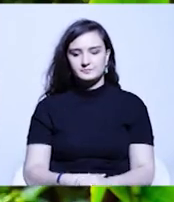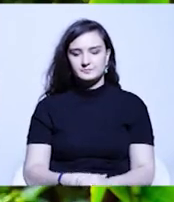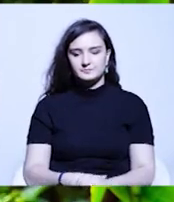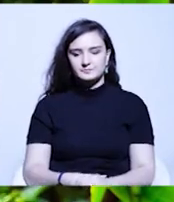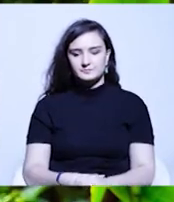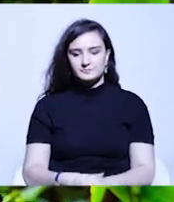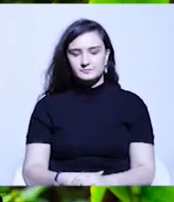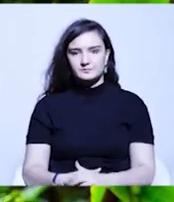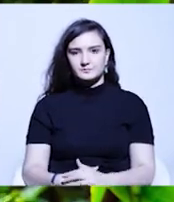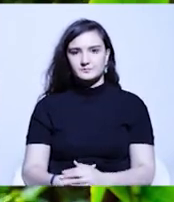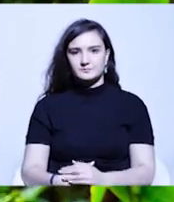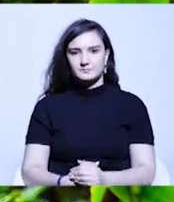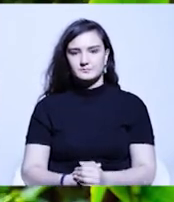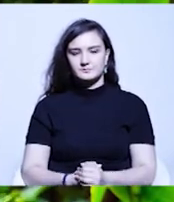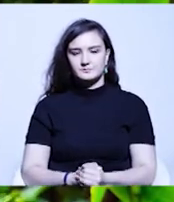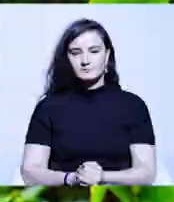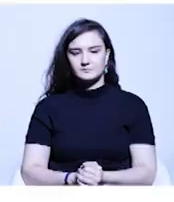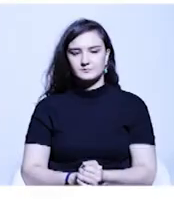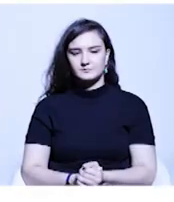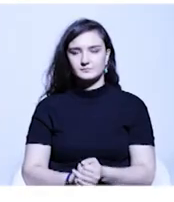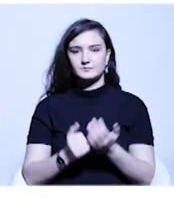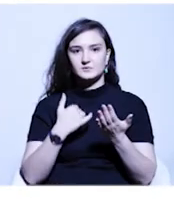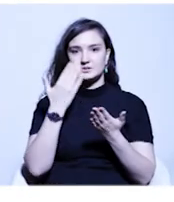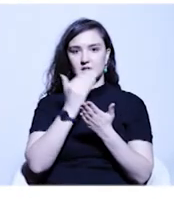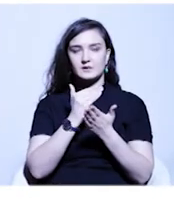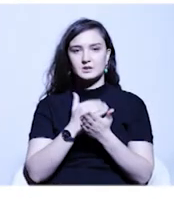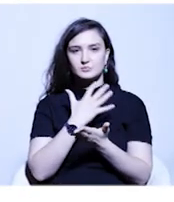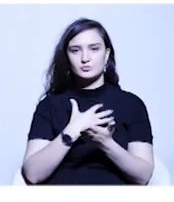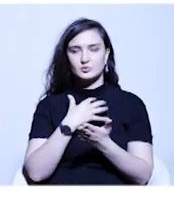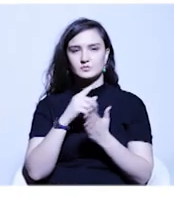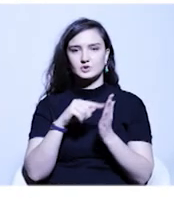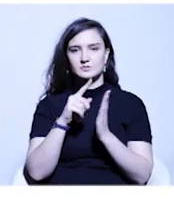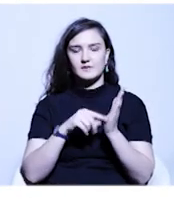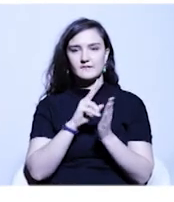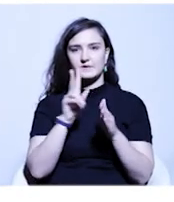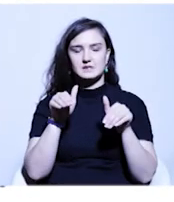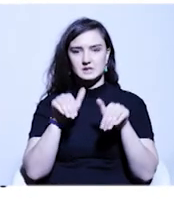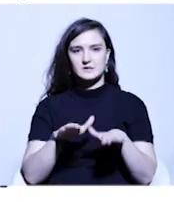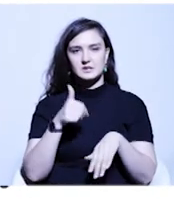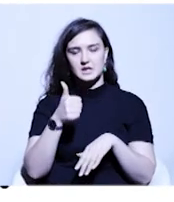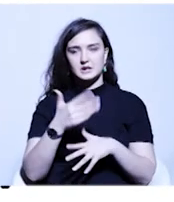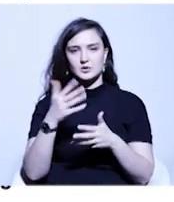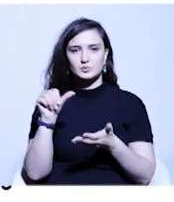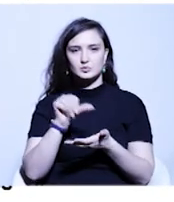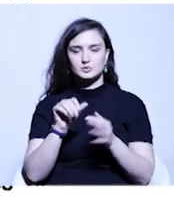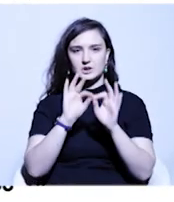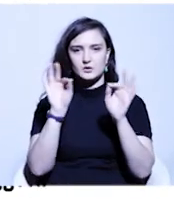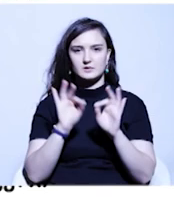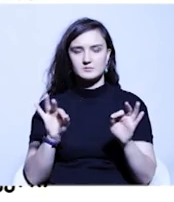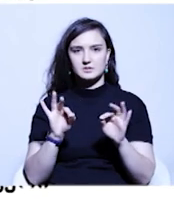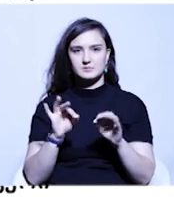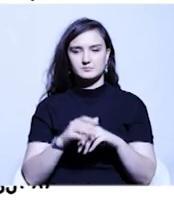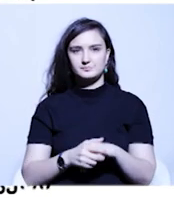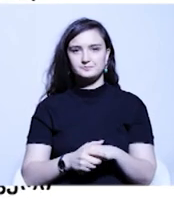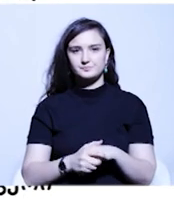კი მივადექით ჩვენი გაკვეთილი საკვანძო კითხვას. ვინ წყვეტს კარგია თუ ცუდი ხელოვნების